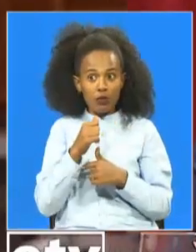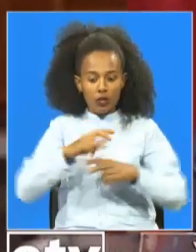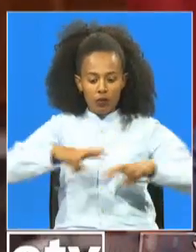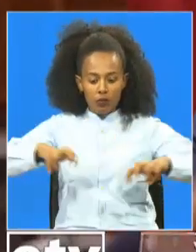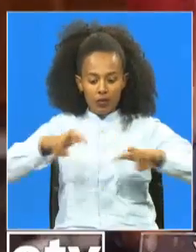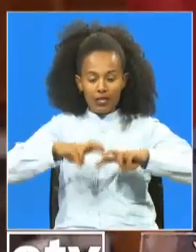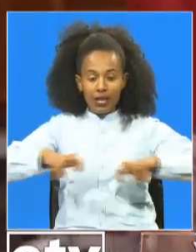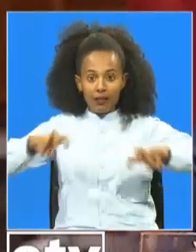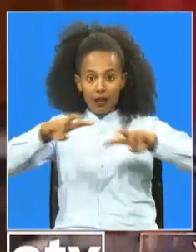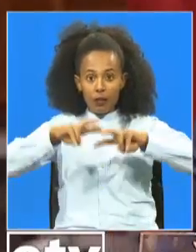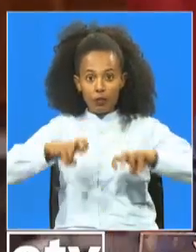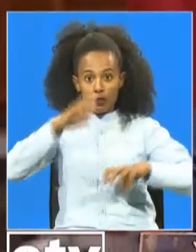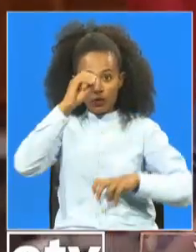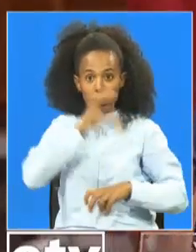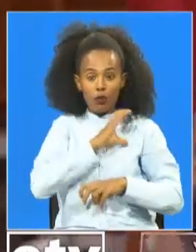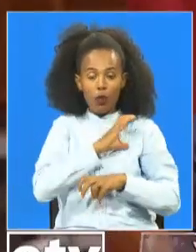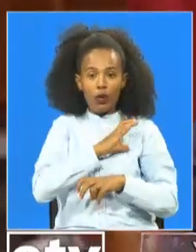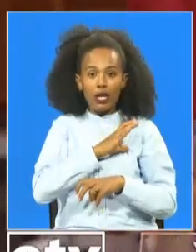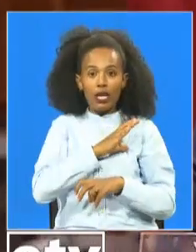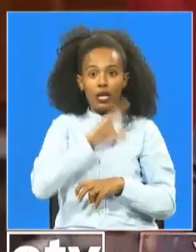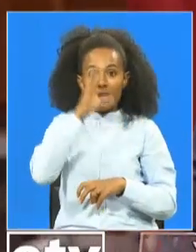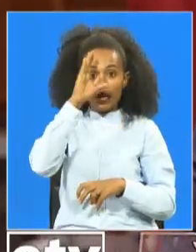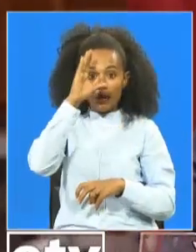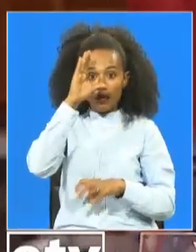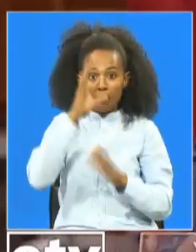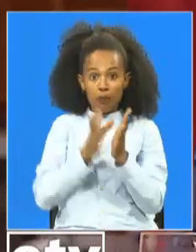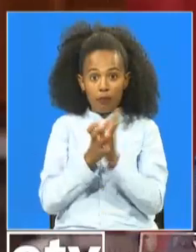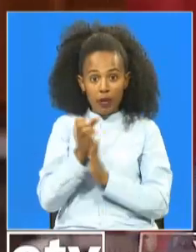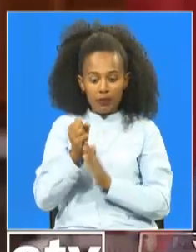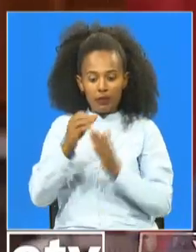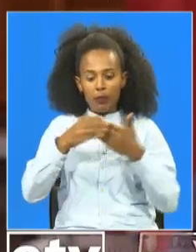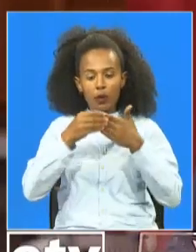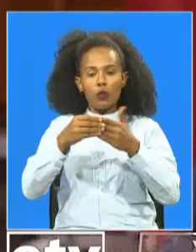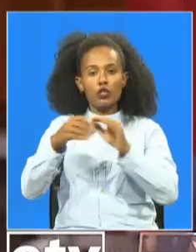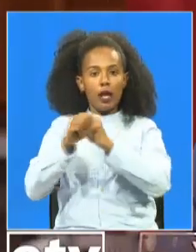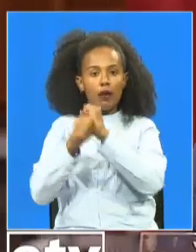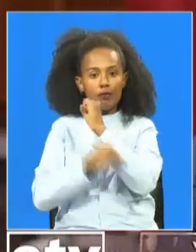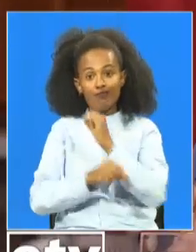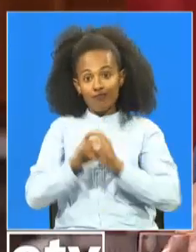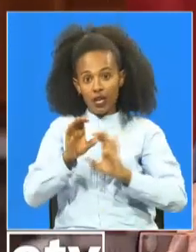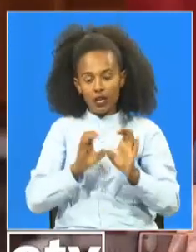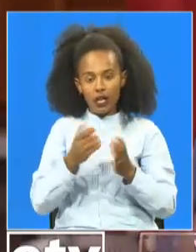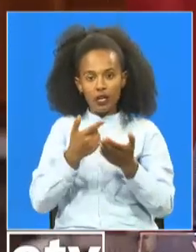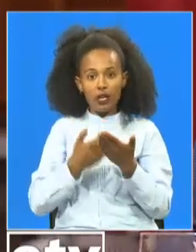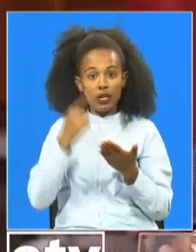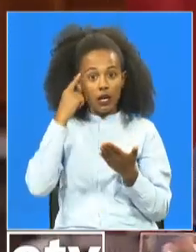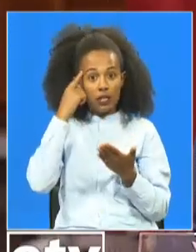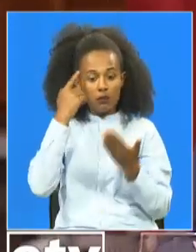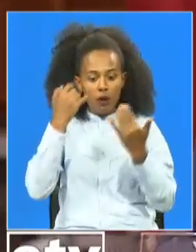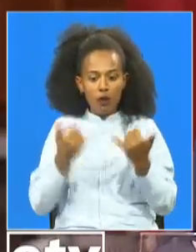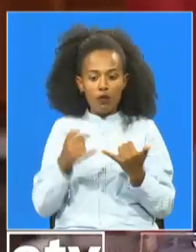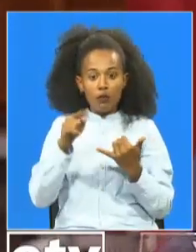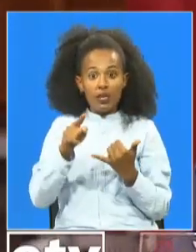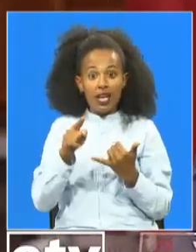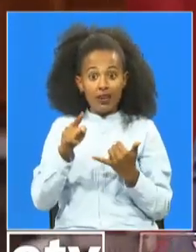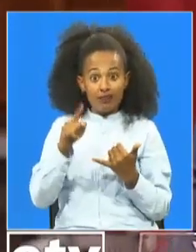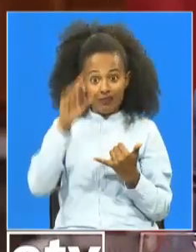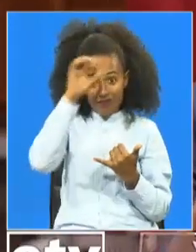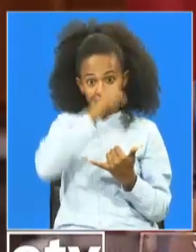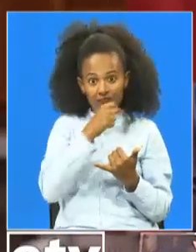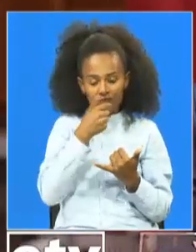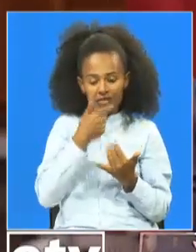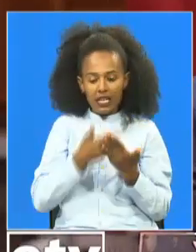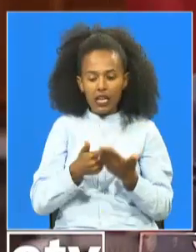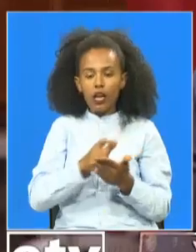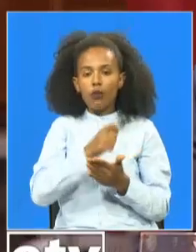የጥናትና ምርምሮችን የሰብአዊ መብት ፍልስፍና ምርምሮችን ያው ላይ ተመርኩዤ ነው። ስለዚህ ያንን ካሰበ አሁንም ያም አሳምሽን ነው። ሌላ ደግሞ